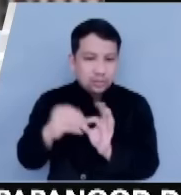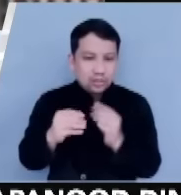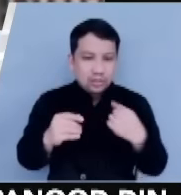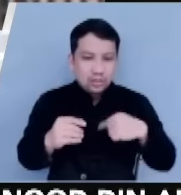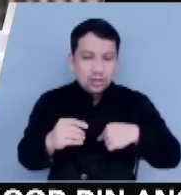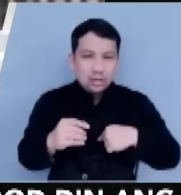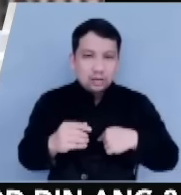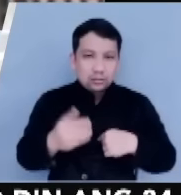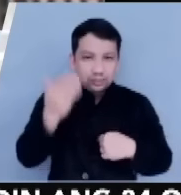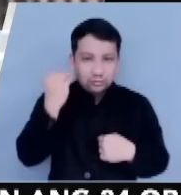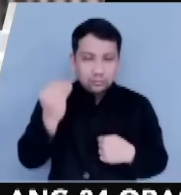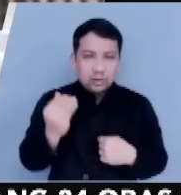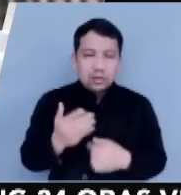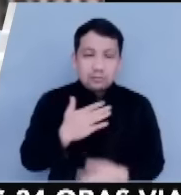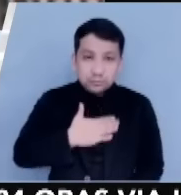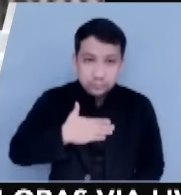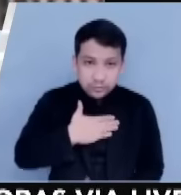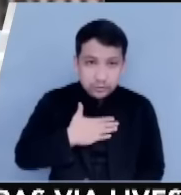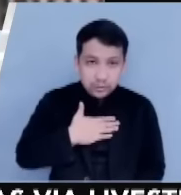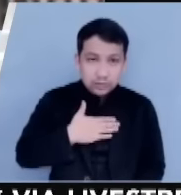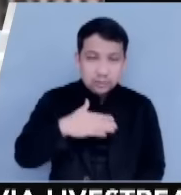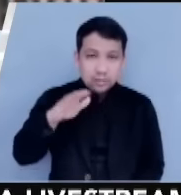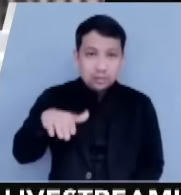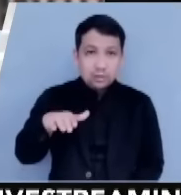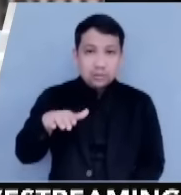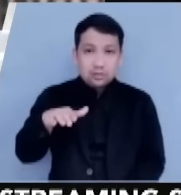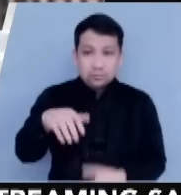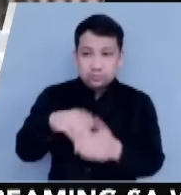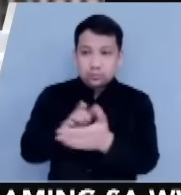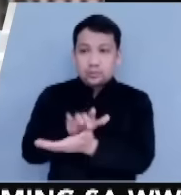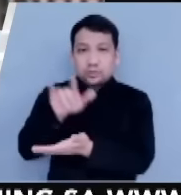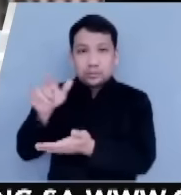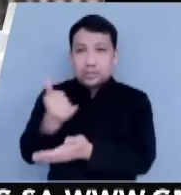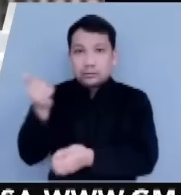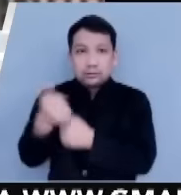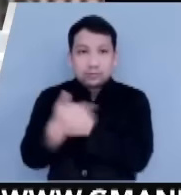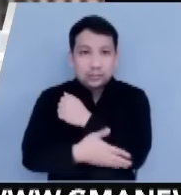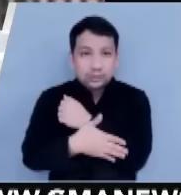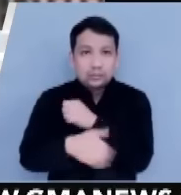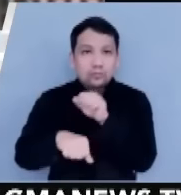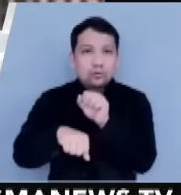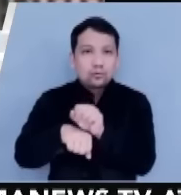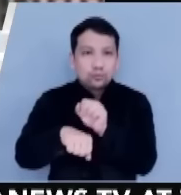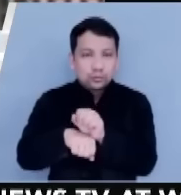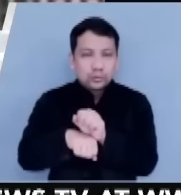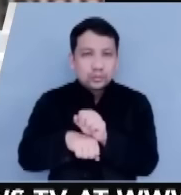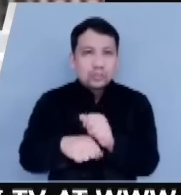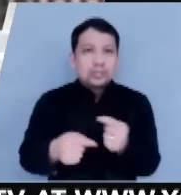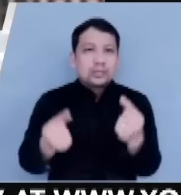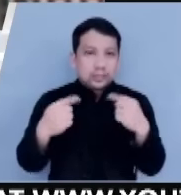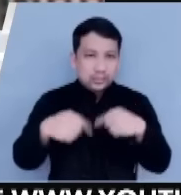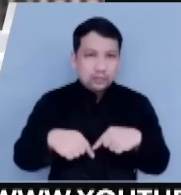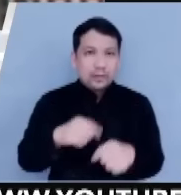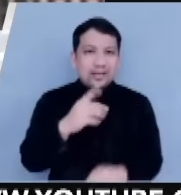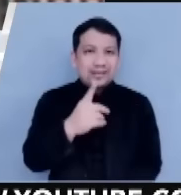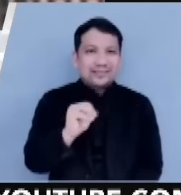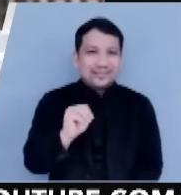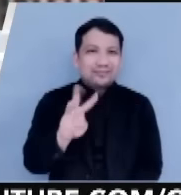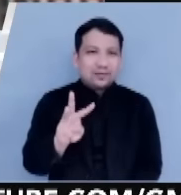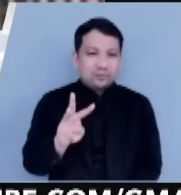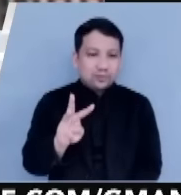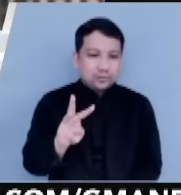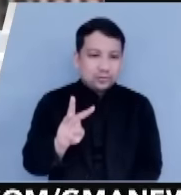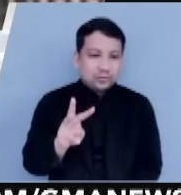bago kayo pupunta sa ating mga kapitbahay na bansa, no? Para magtrabaho, dadaan kayo sa DMWPOA, yung